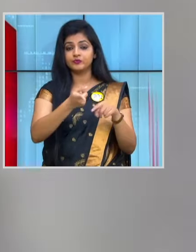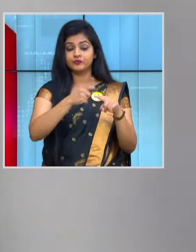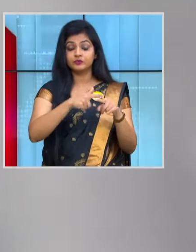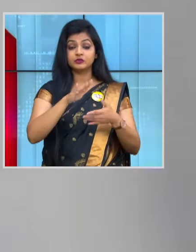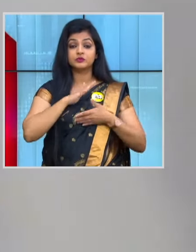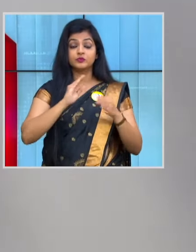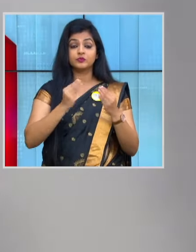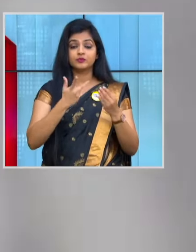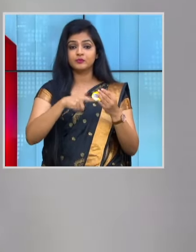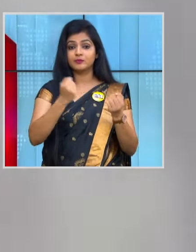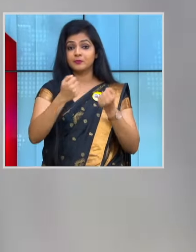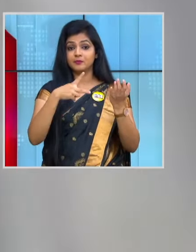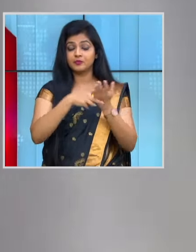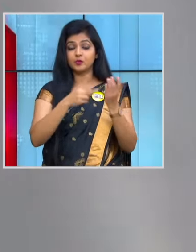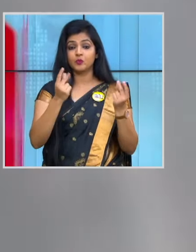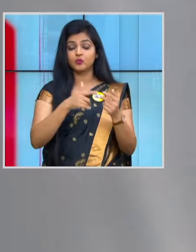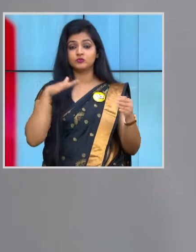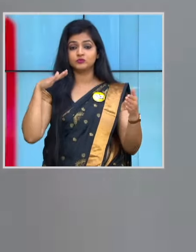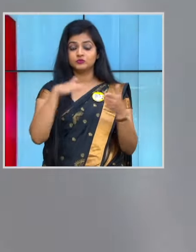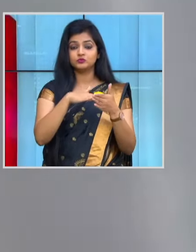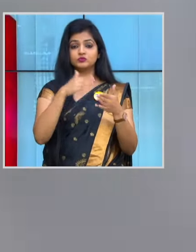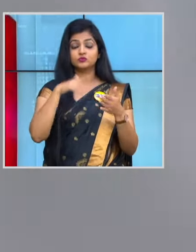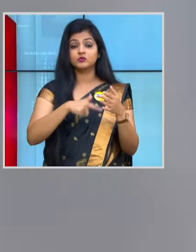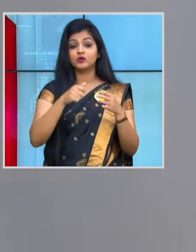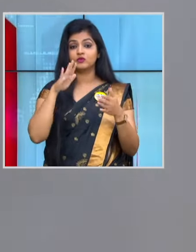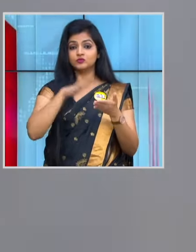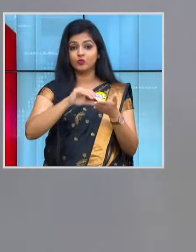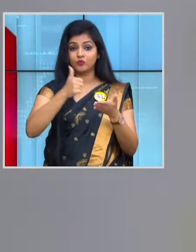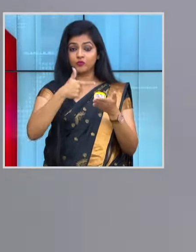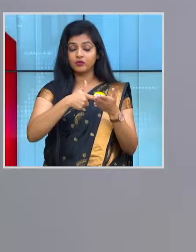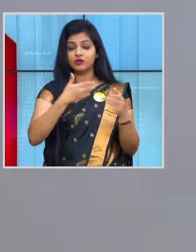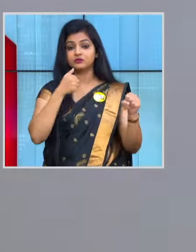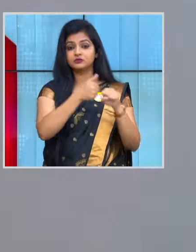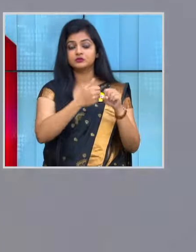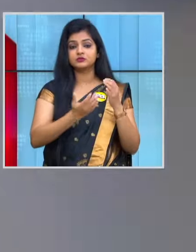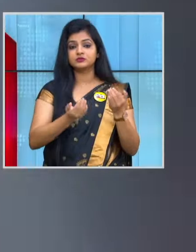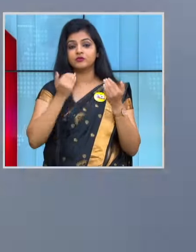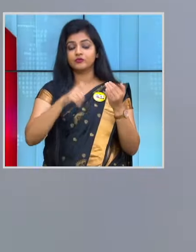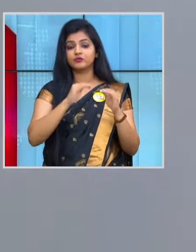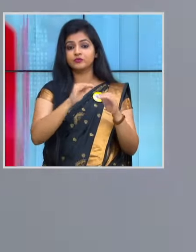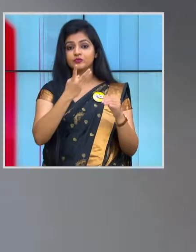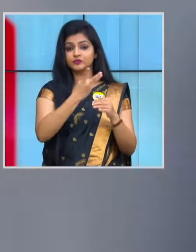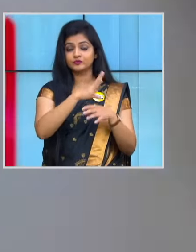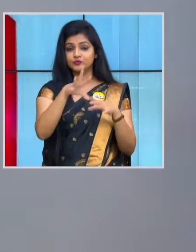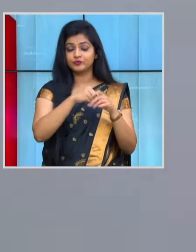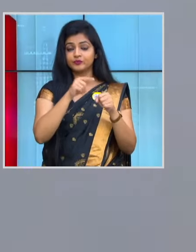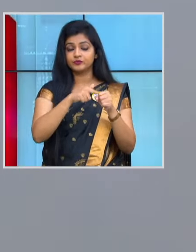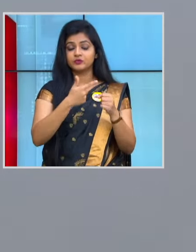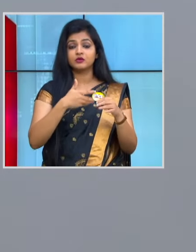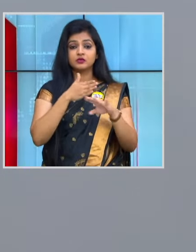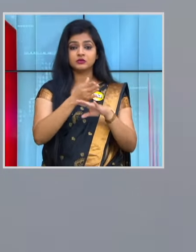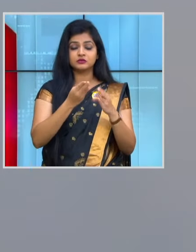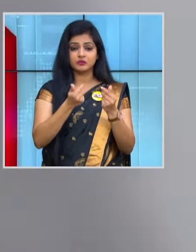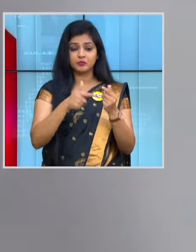ആശ്വാസകരമായ കാര്യം, ആ ബസ് ഉടൻ തന്നെ ബ്രേക്ക് പിടിച്ചതിനാൽ മാത്രം വലിയൊരു അപകടം ഒഴിവായി എന്നുള്ളതാണ്. ഈ 3 പേർക്കും പരിക്ക് പറ്റിയിട്ടുണ്ട്.